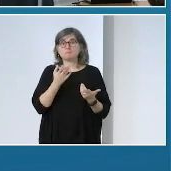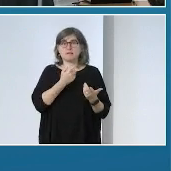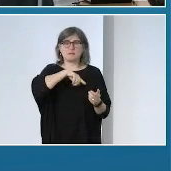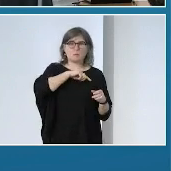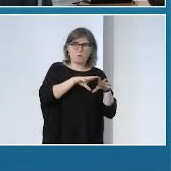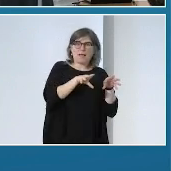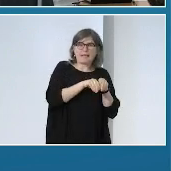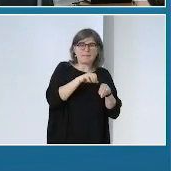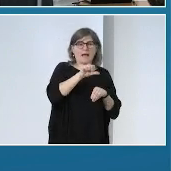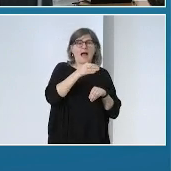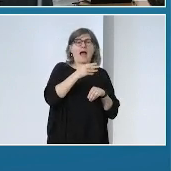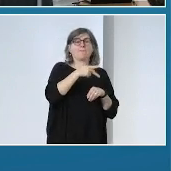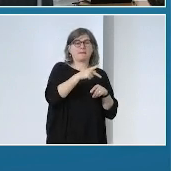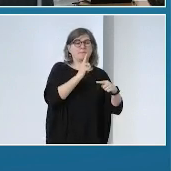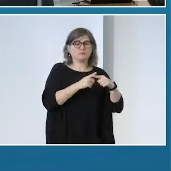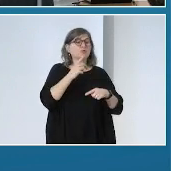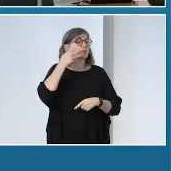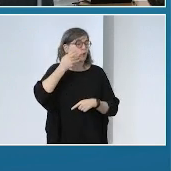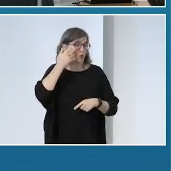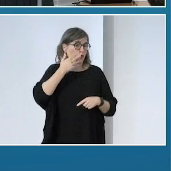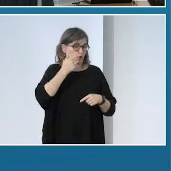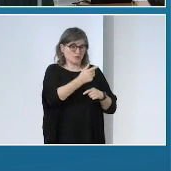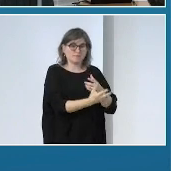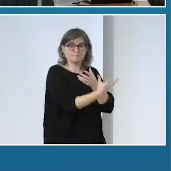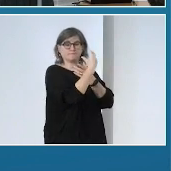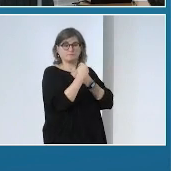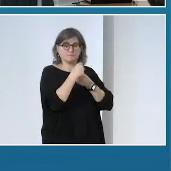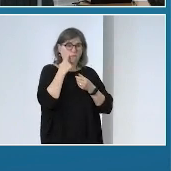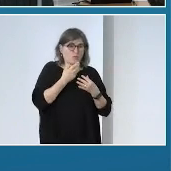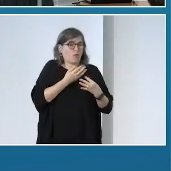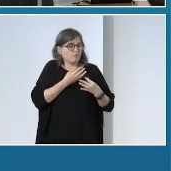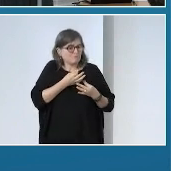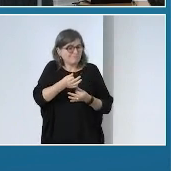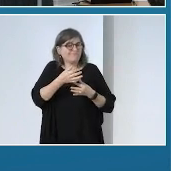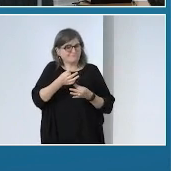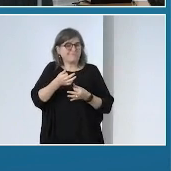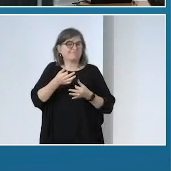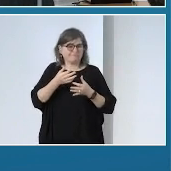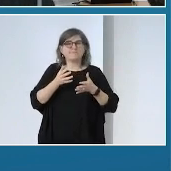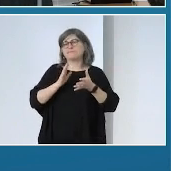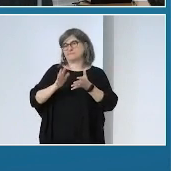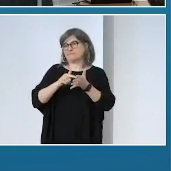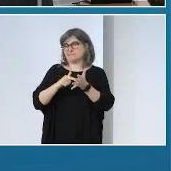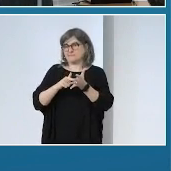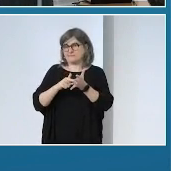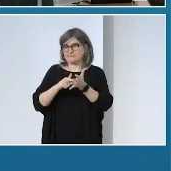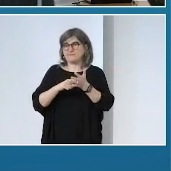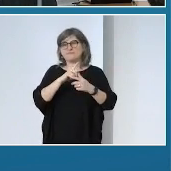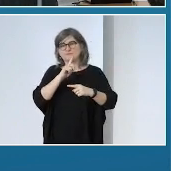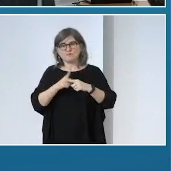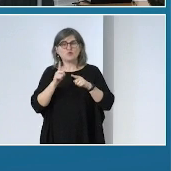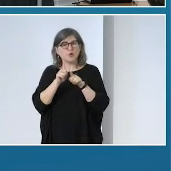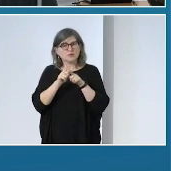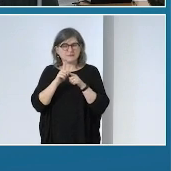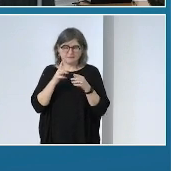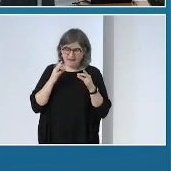une AMP et une codeuse qui vont rejoindre l'équipe pour sensibiliser toute la famille à la LSF et développer sa conscience du français